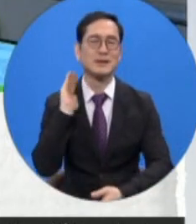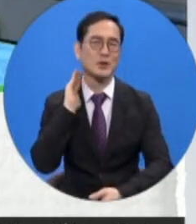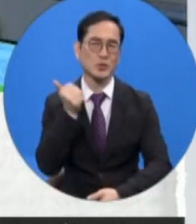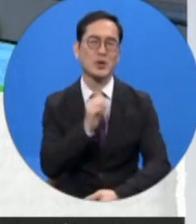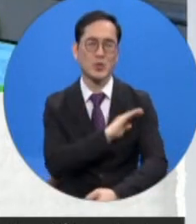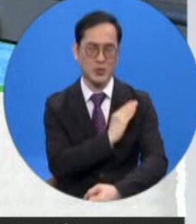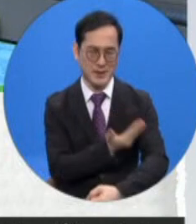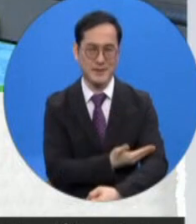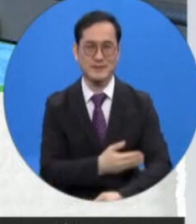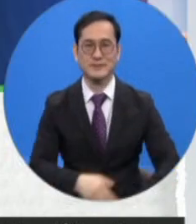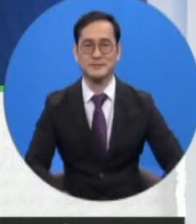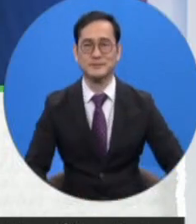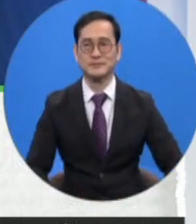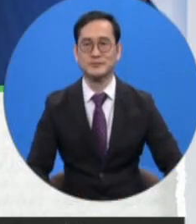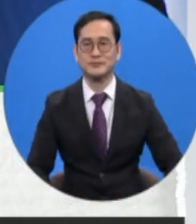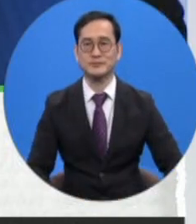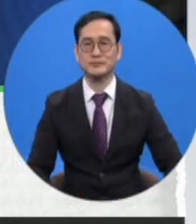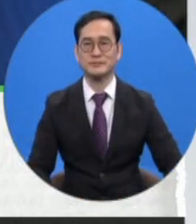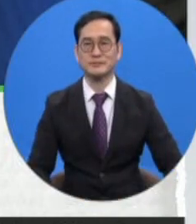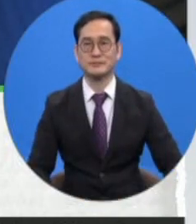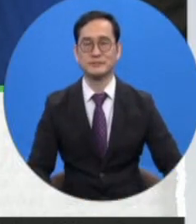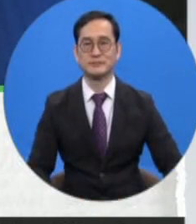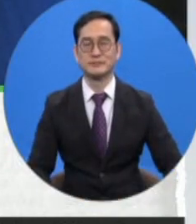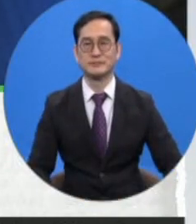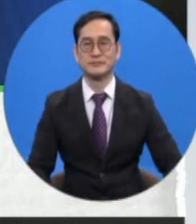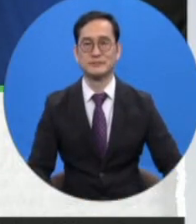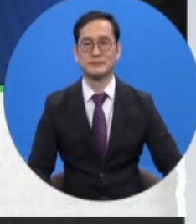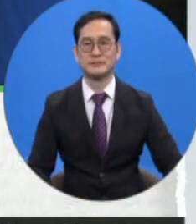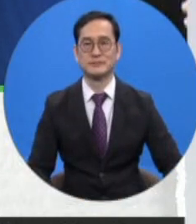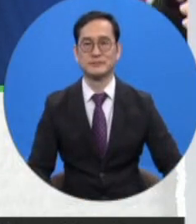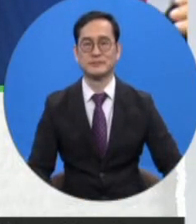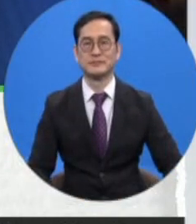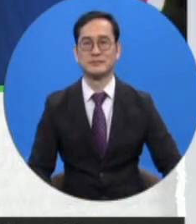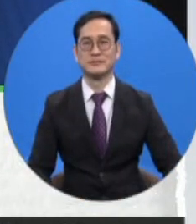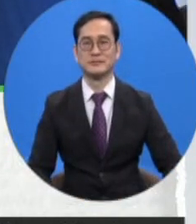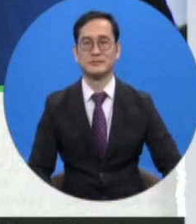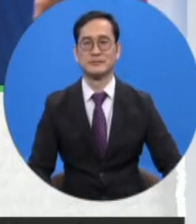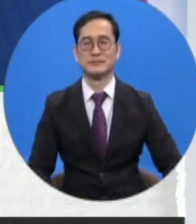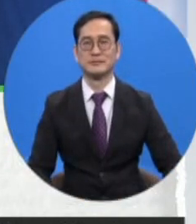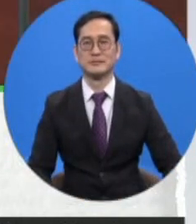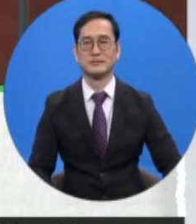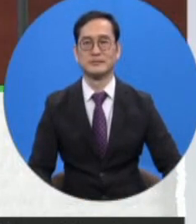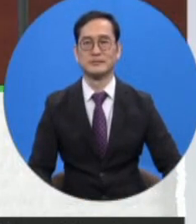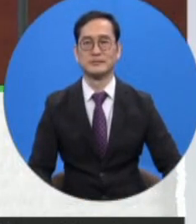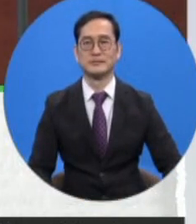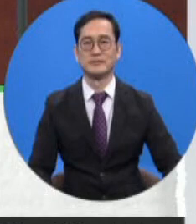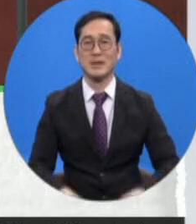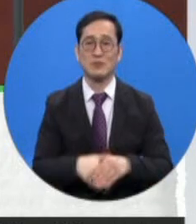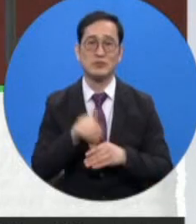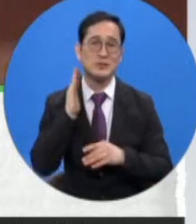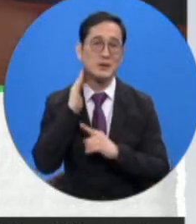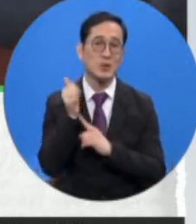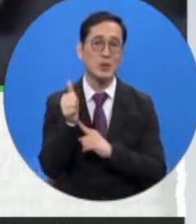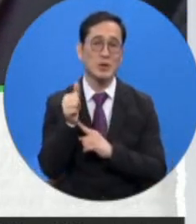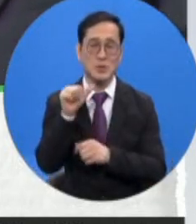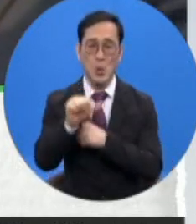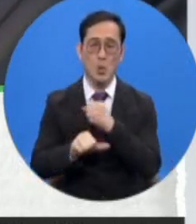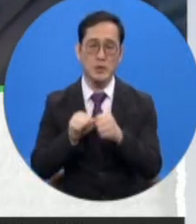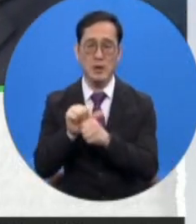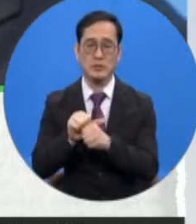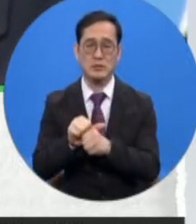문재인 대통령이 지난 집권 이제 벌써 5년이 거의 다 되어가는데 사실상 전직 대통령에 대한 사면에 대한